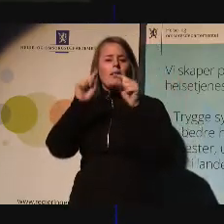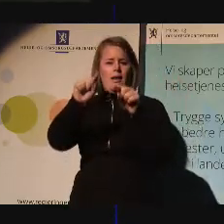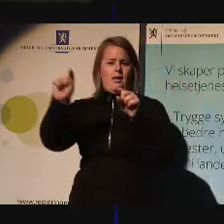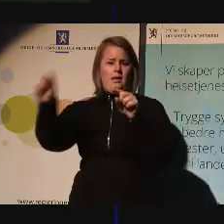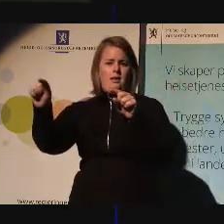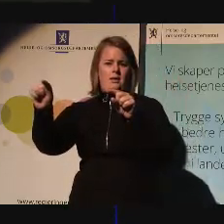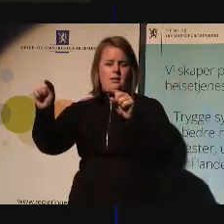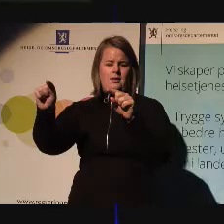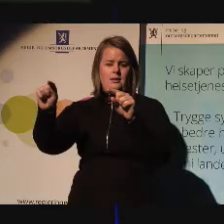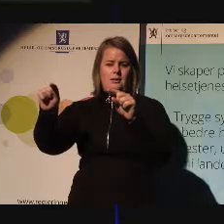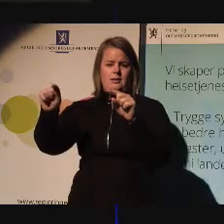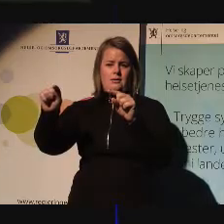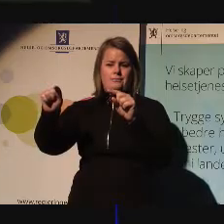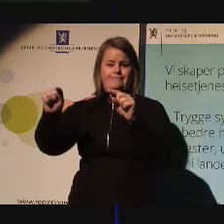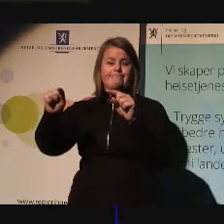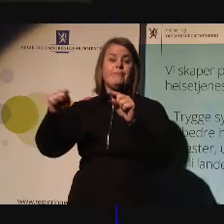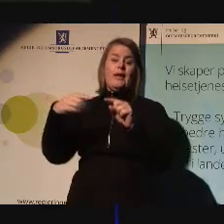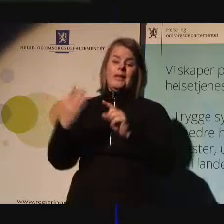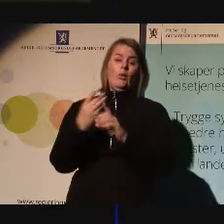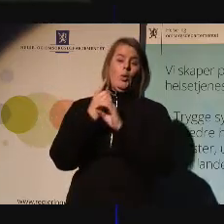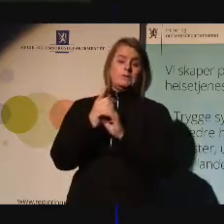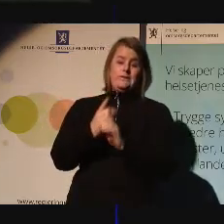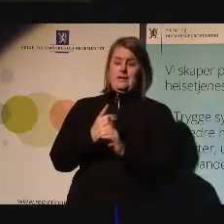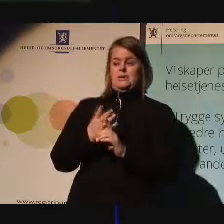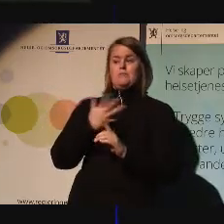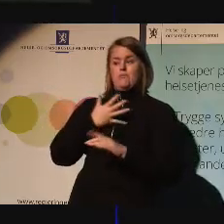til at det ble brukt mye tvang på henne.